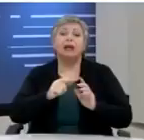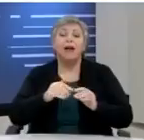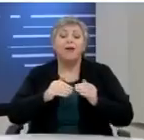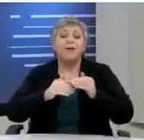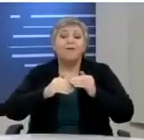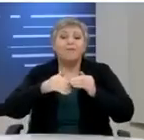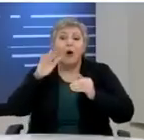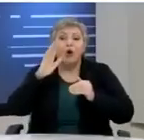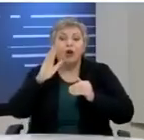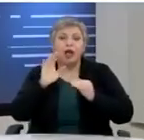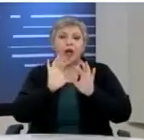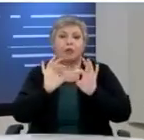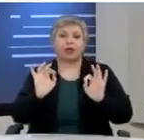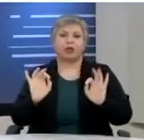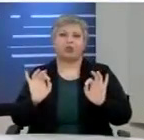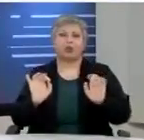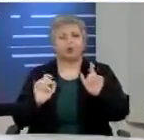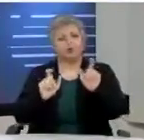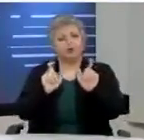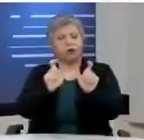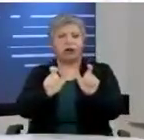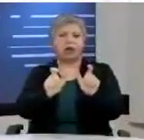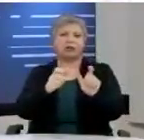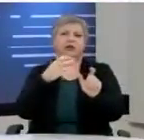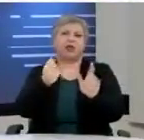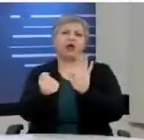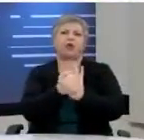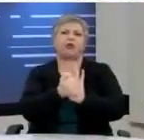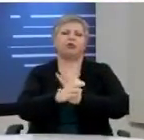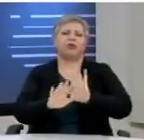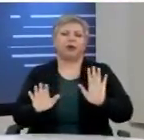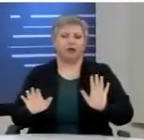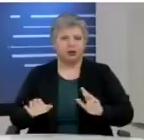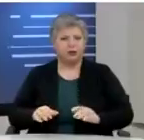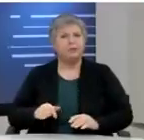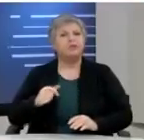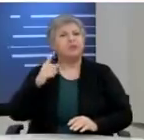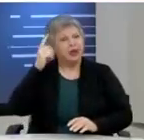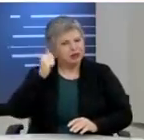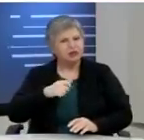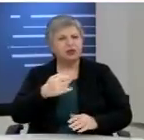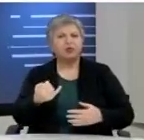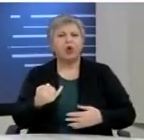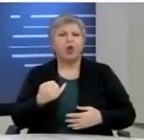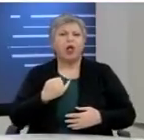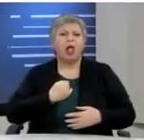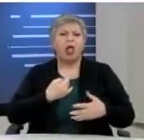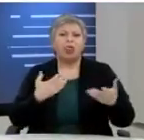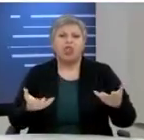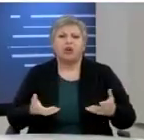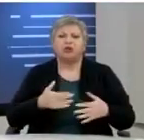Αλλά προφανώς δεν ξέρετε ή μάλλον παραγνωρίζετε ότι για Ινστιτούτα ιδιωτικά, Ινστιτούτα